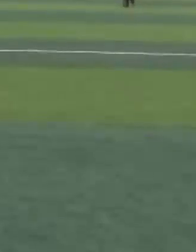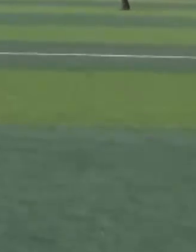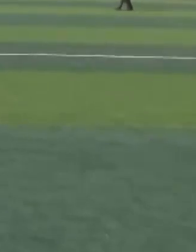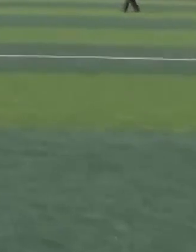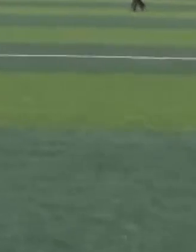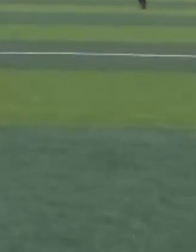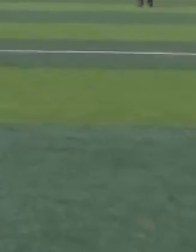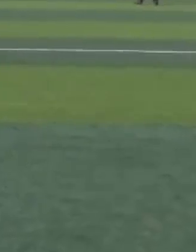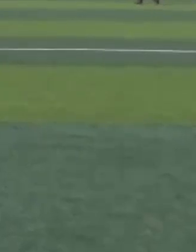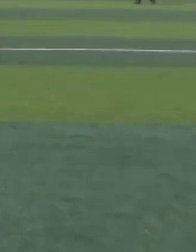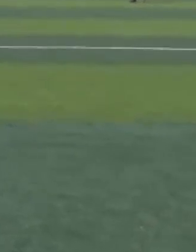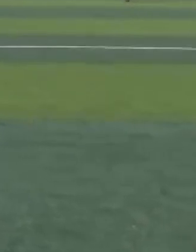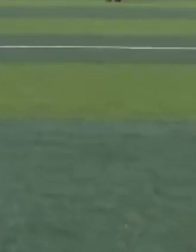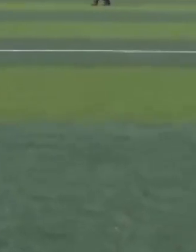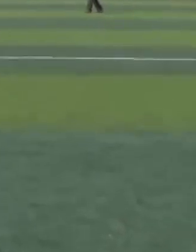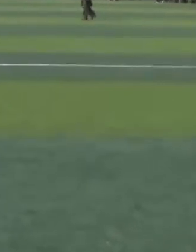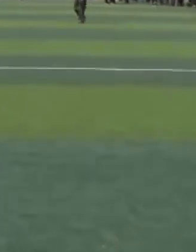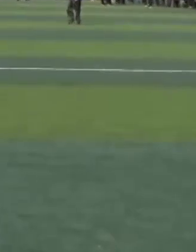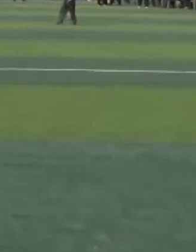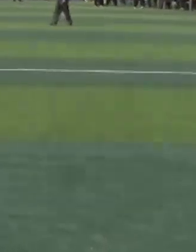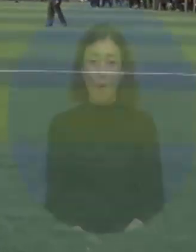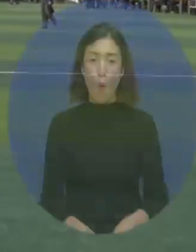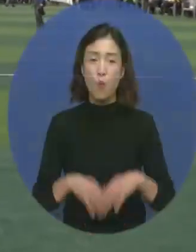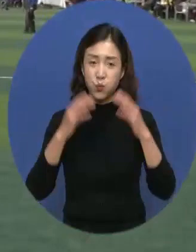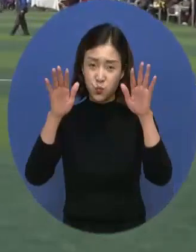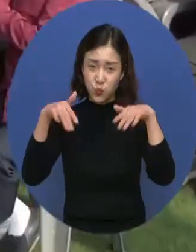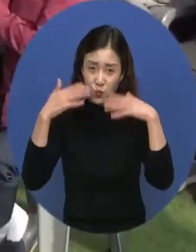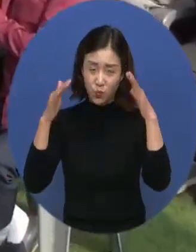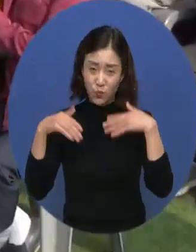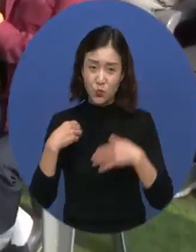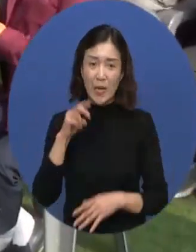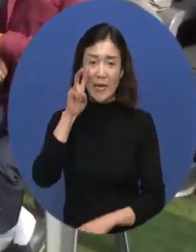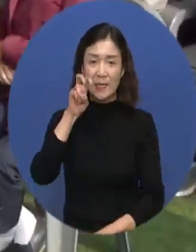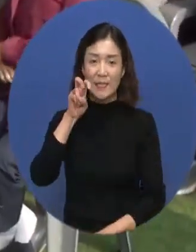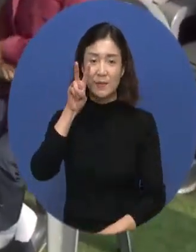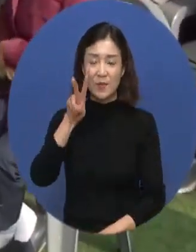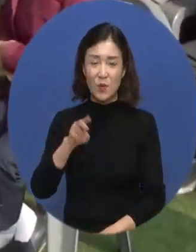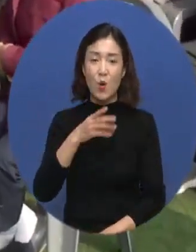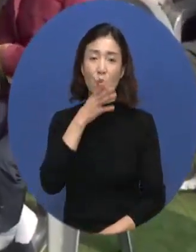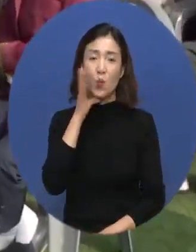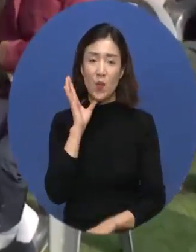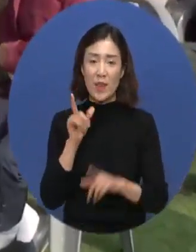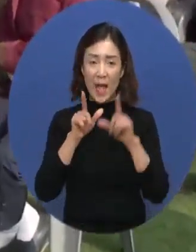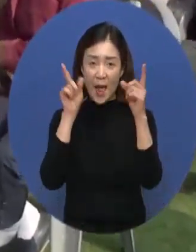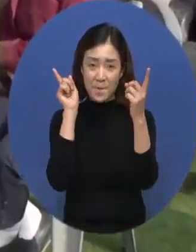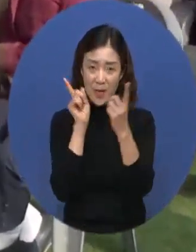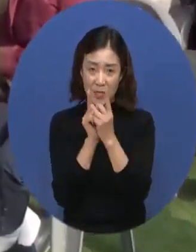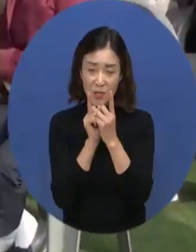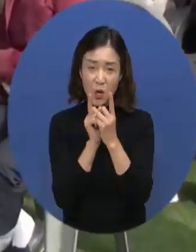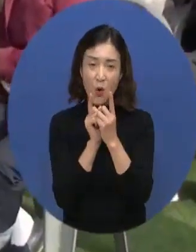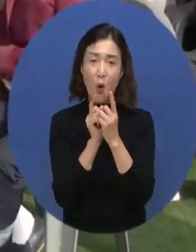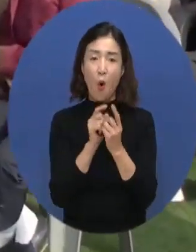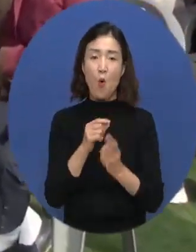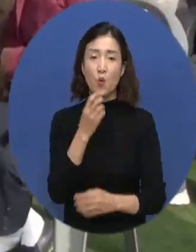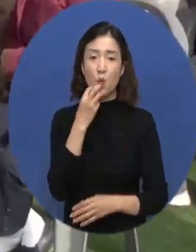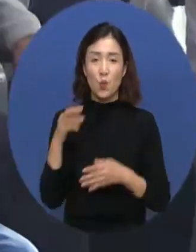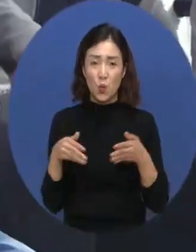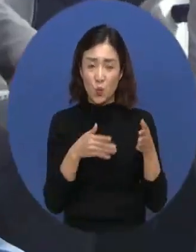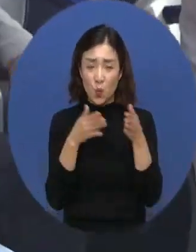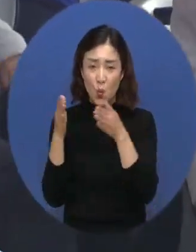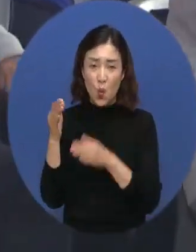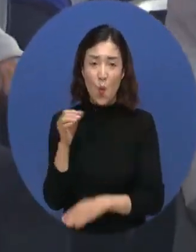네, 이제 나오나요? 완연한 가을 제22회 노인의 날을 맞아 경기도 양평 나룻계